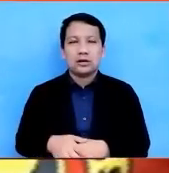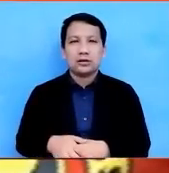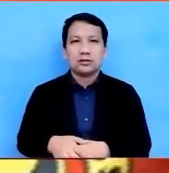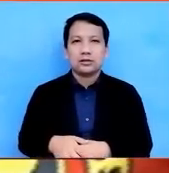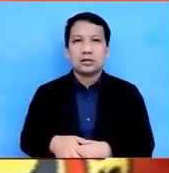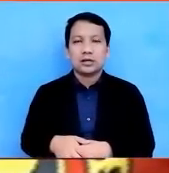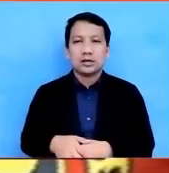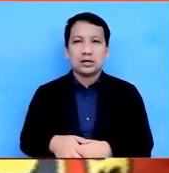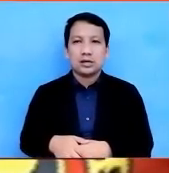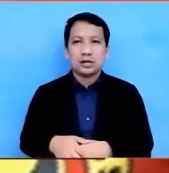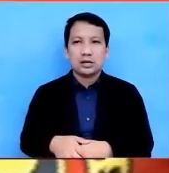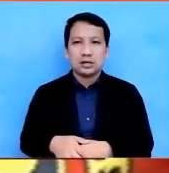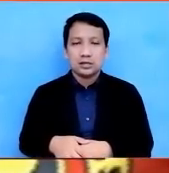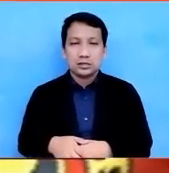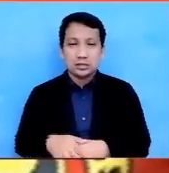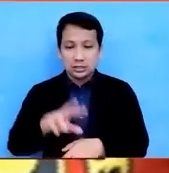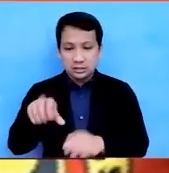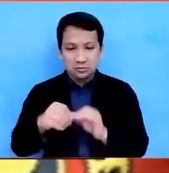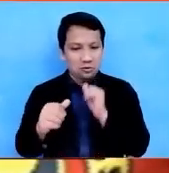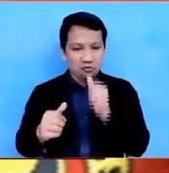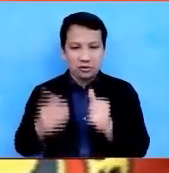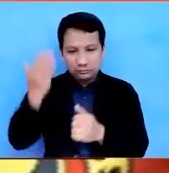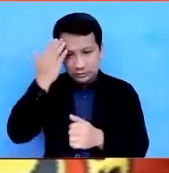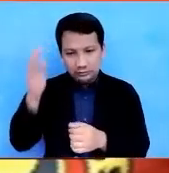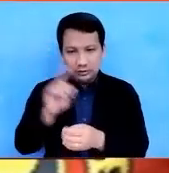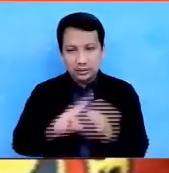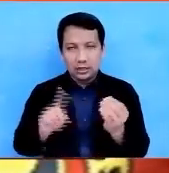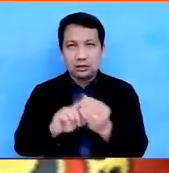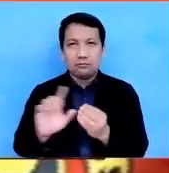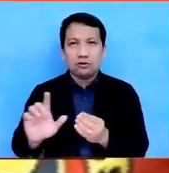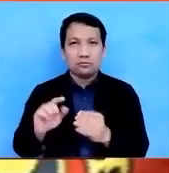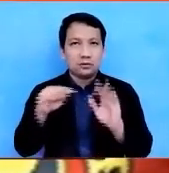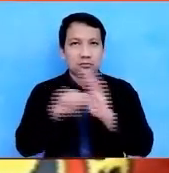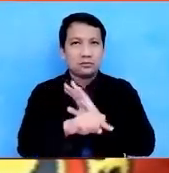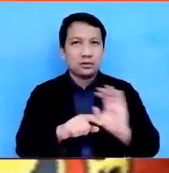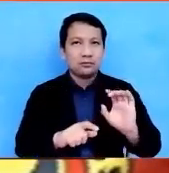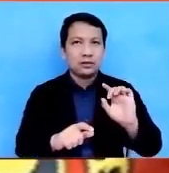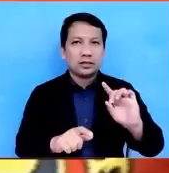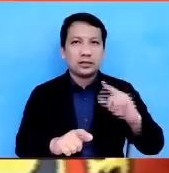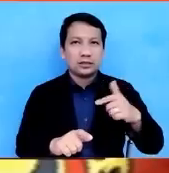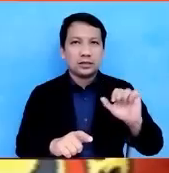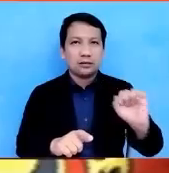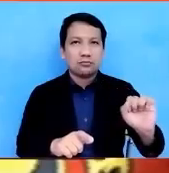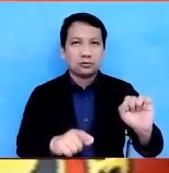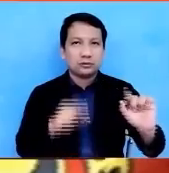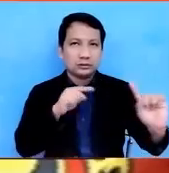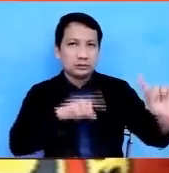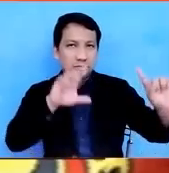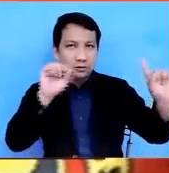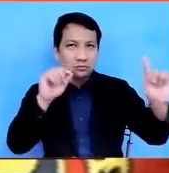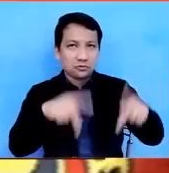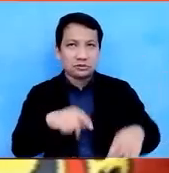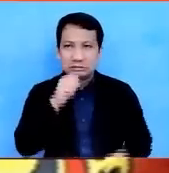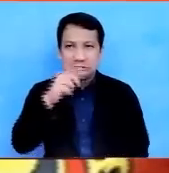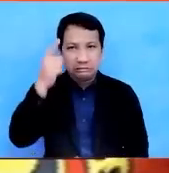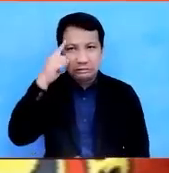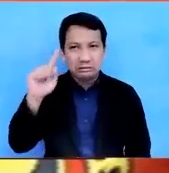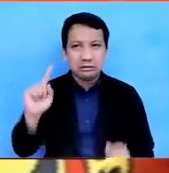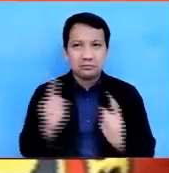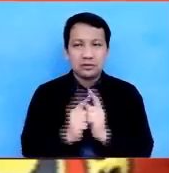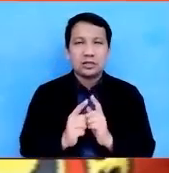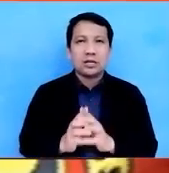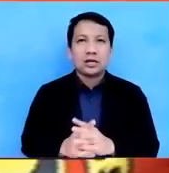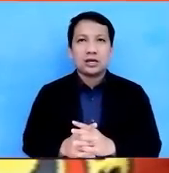counter-affidavit, iginiit ni Rivero na wala siyang alam sa planong pagpatay kay Degamo. Hindi raw niya kilala ang mga itinuturing na mastermind sa krimen na